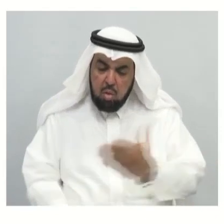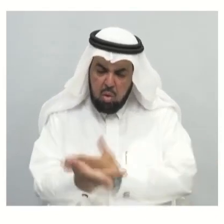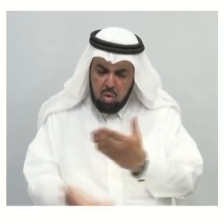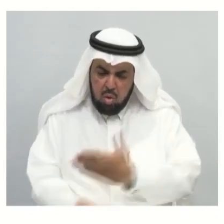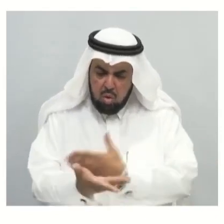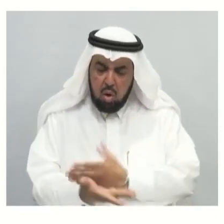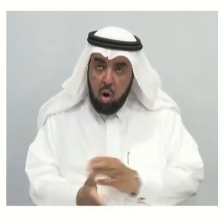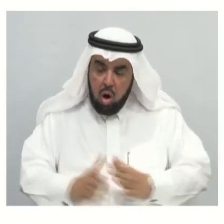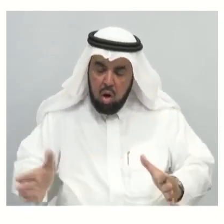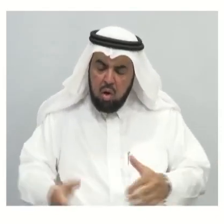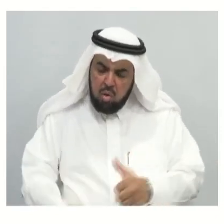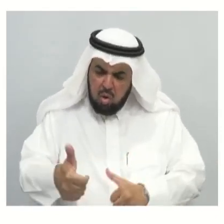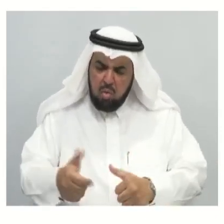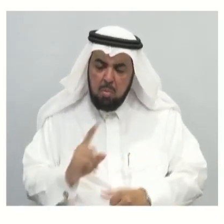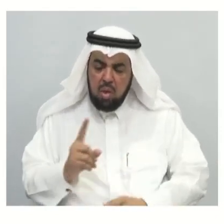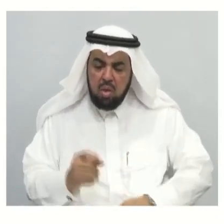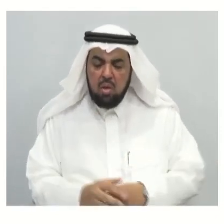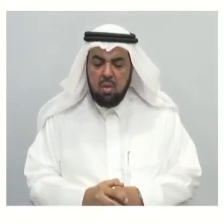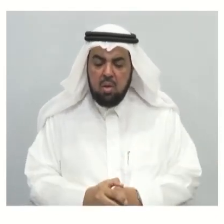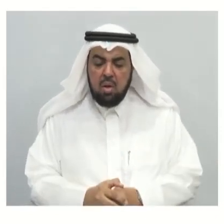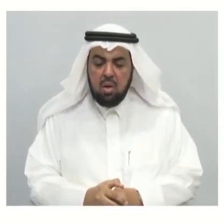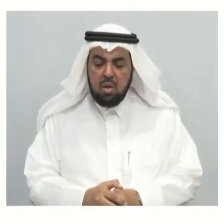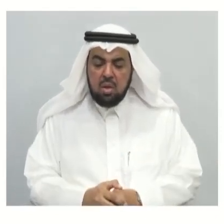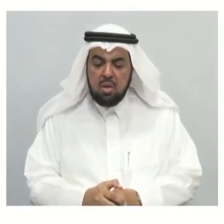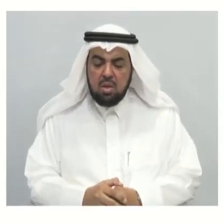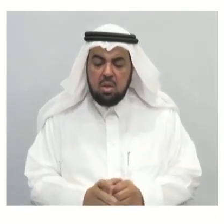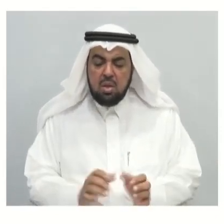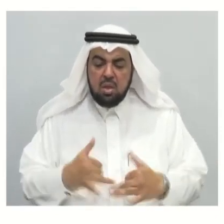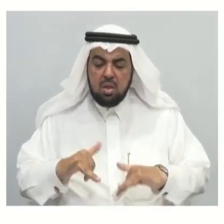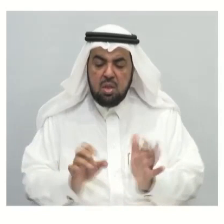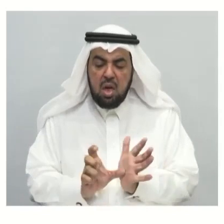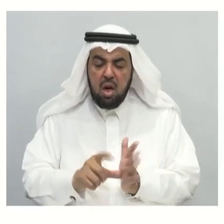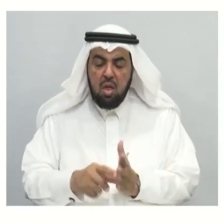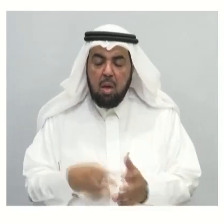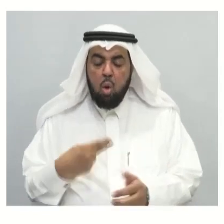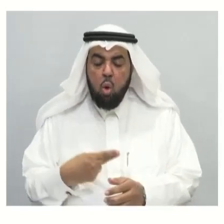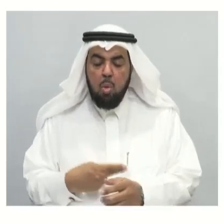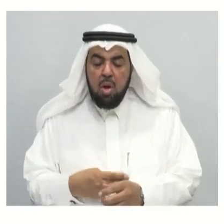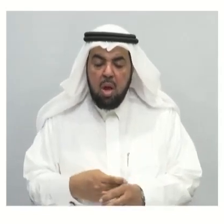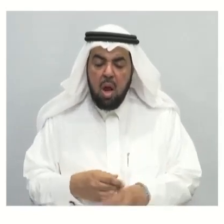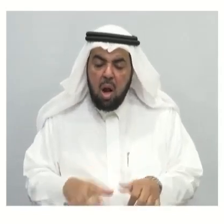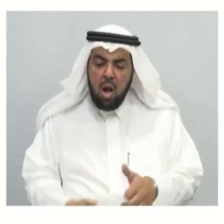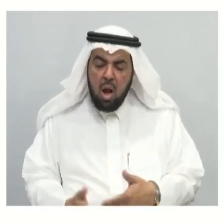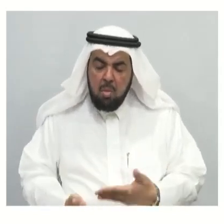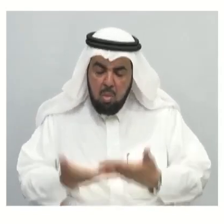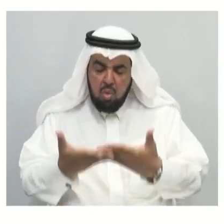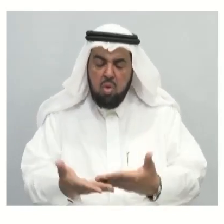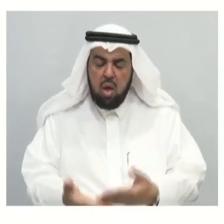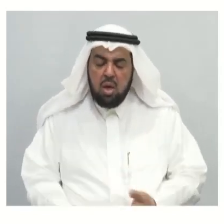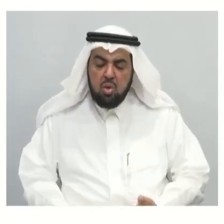الانتاجيه العاليه نسبيا وايضا السياسات الحكوميه المواتيه